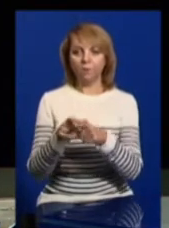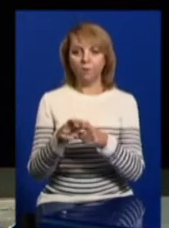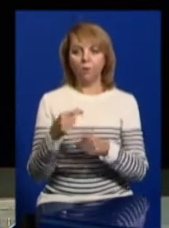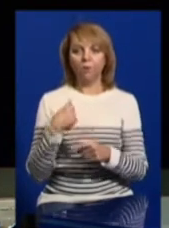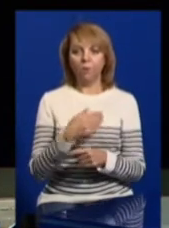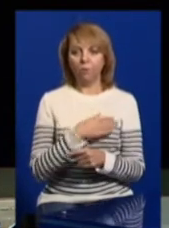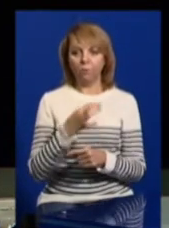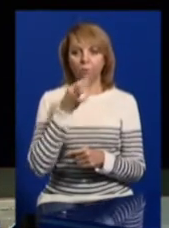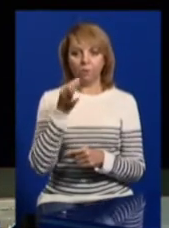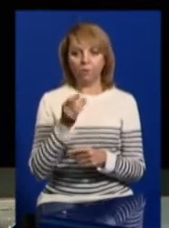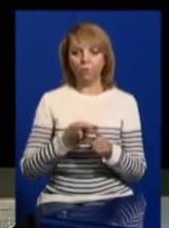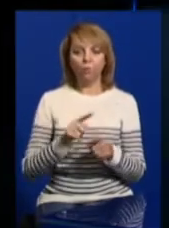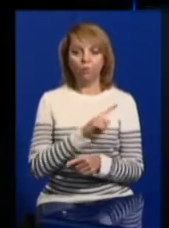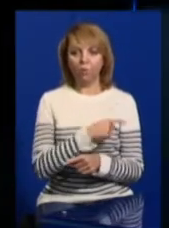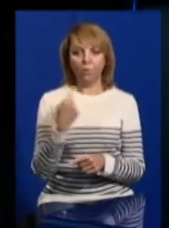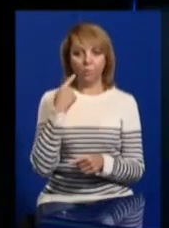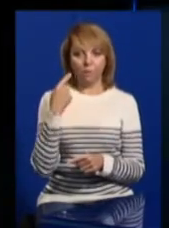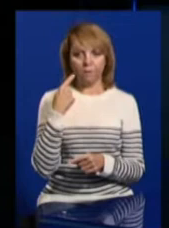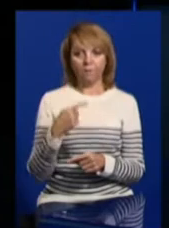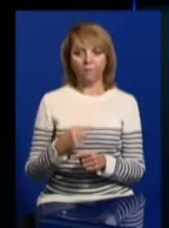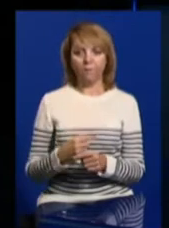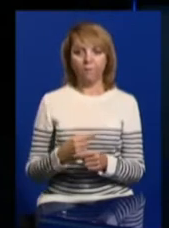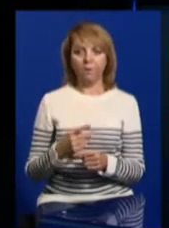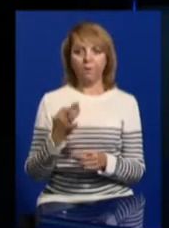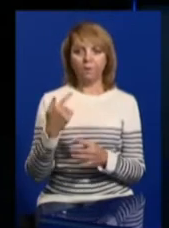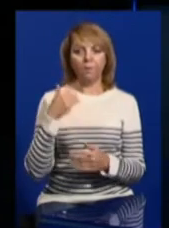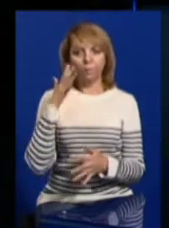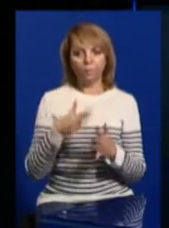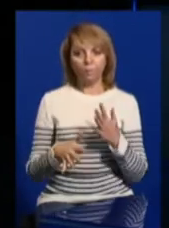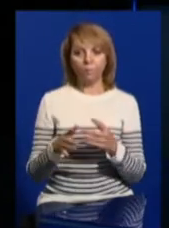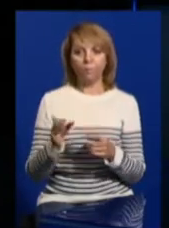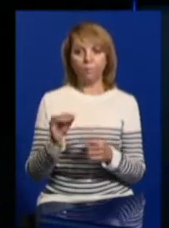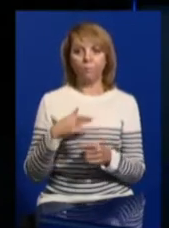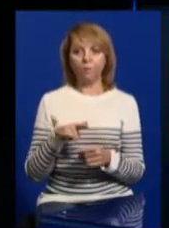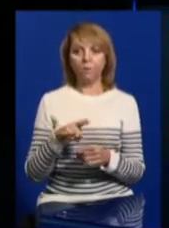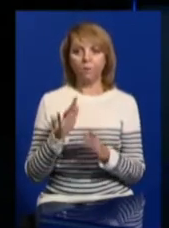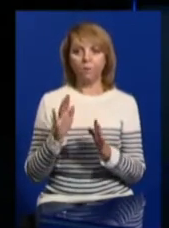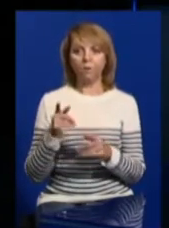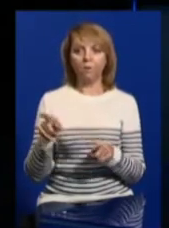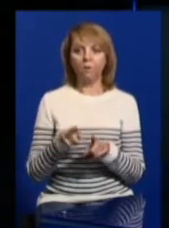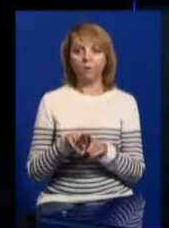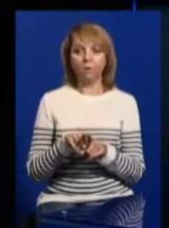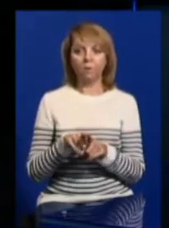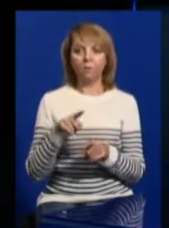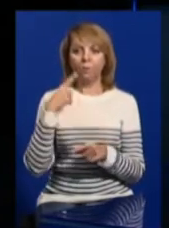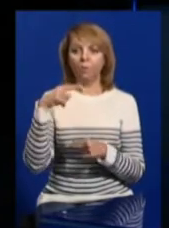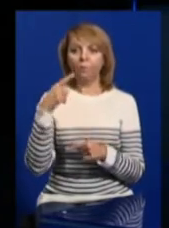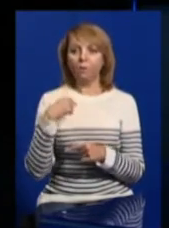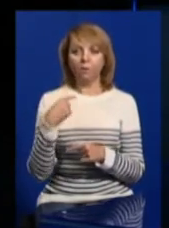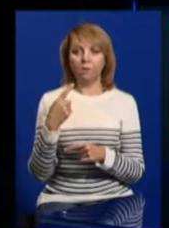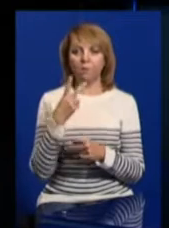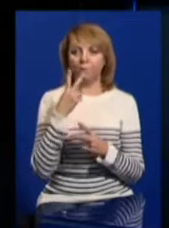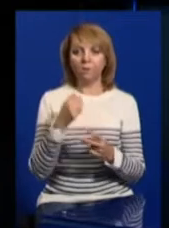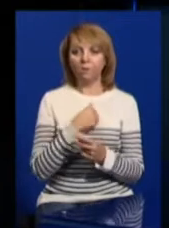це образливо для що нас. Що саме? Скажіть, що мало... Наскільки я зрозумів, бо ми тільки вона так проговорила, я не бачив